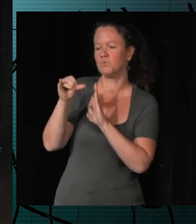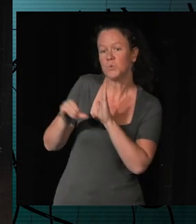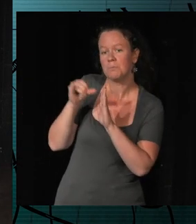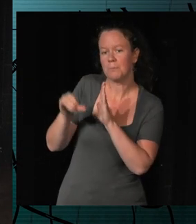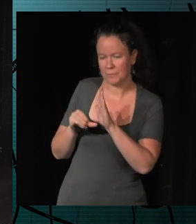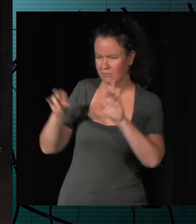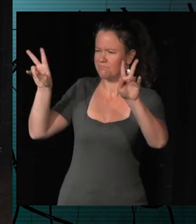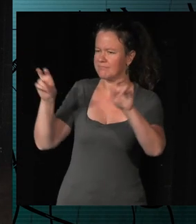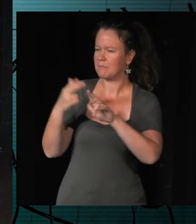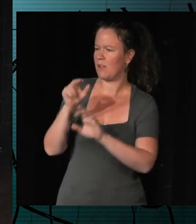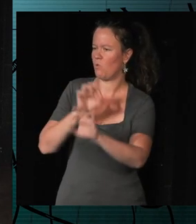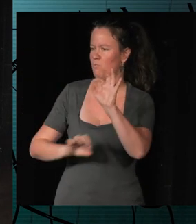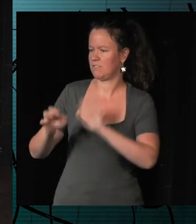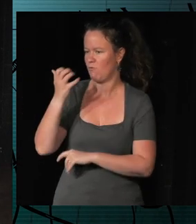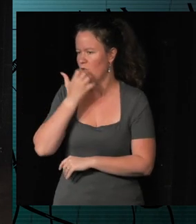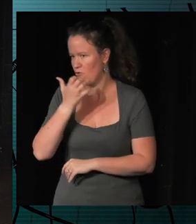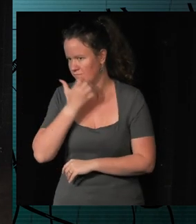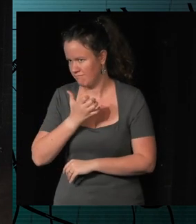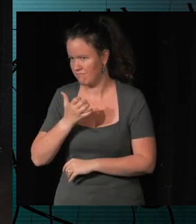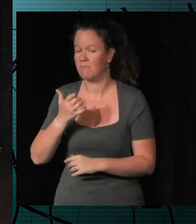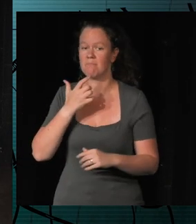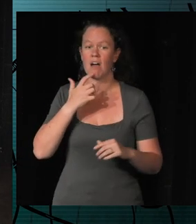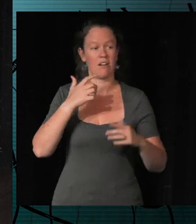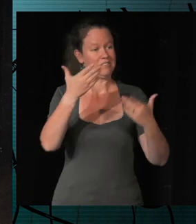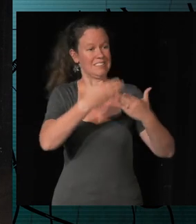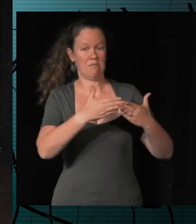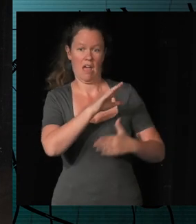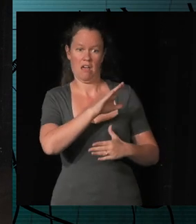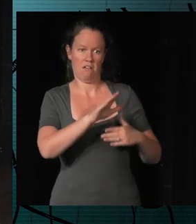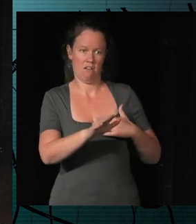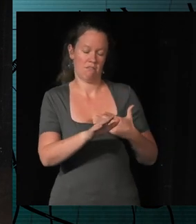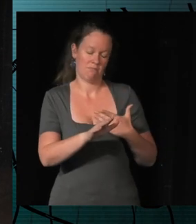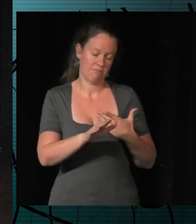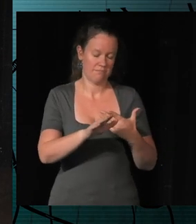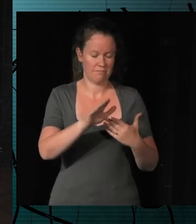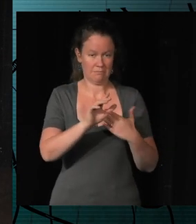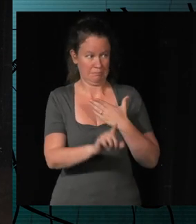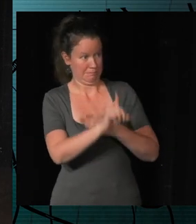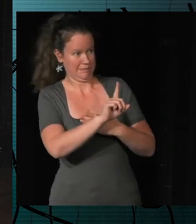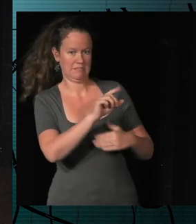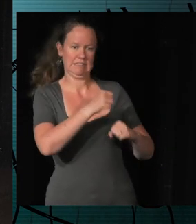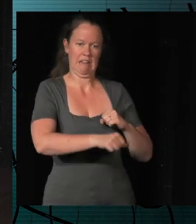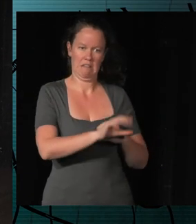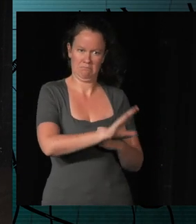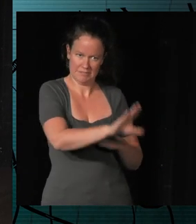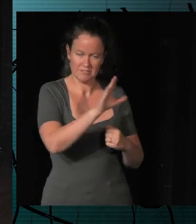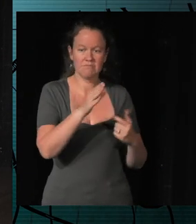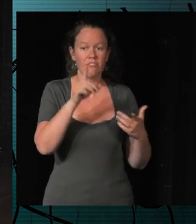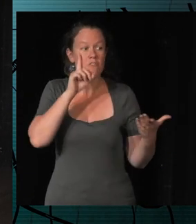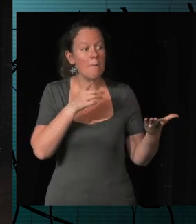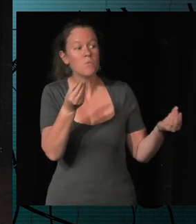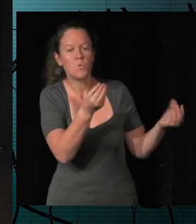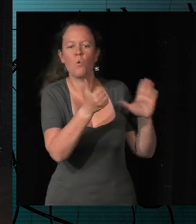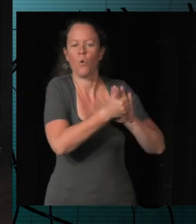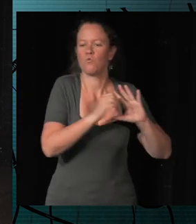cinéma de jor euh est-ce que j'oublie des choses j'oublie plein de chose mais si tu veux rajouter c'est pas mal c'est ça va en tout cas